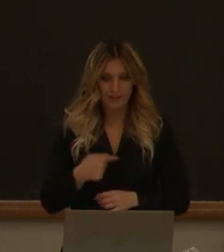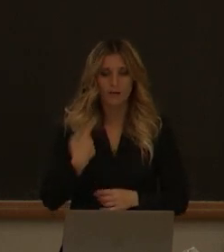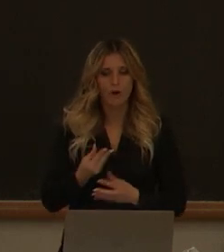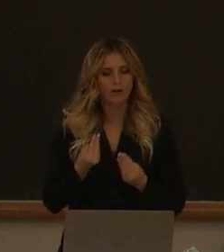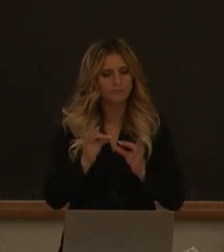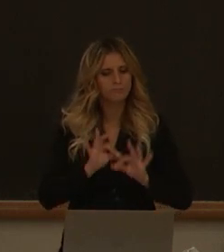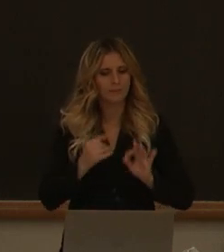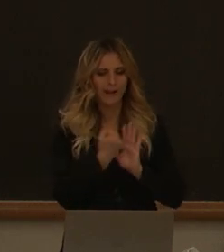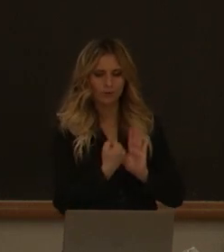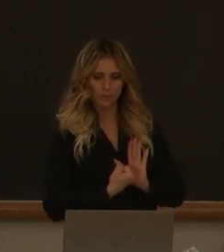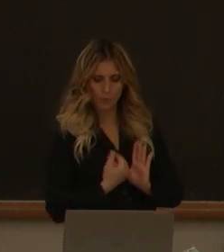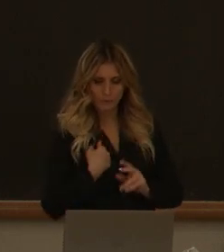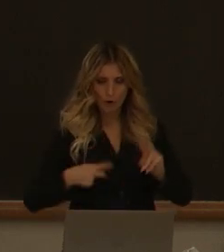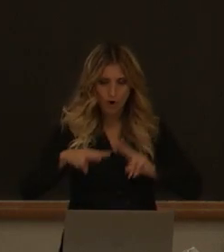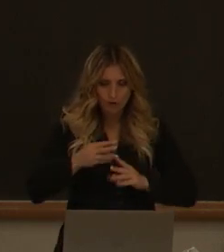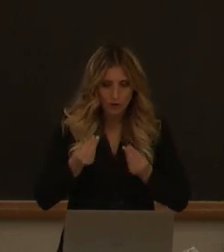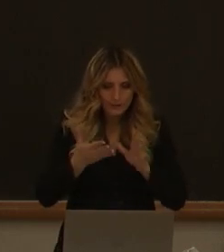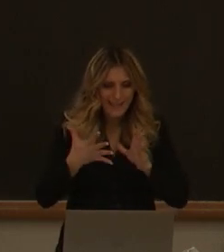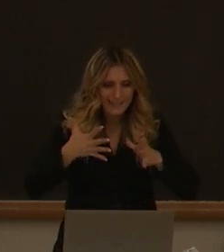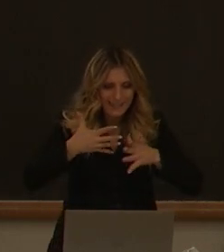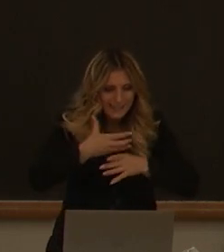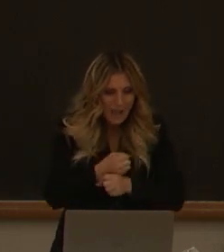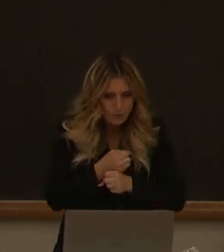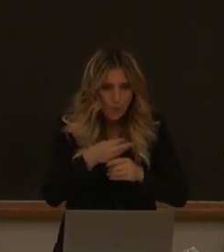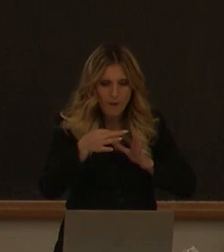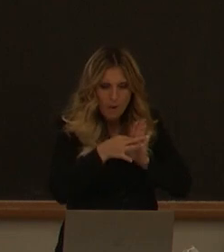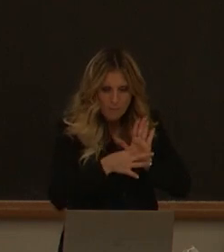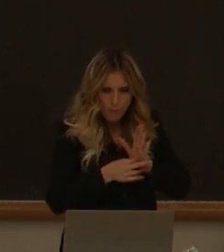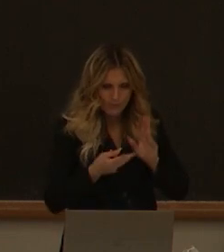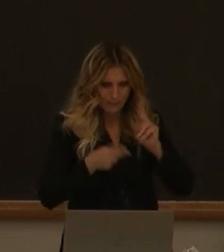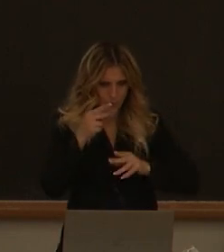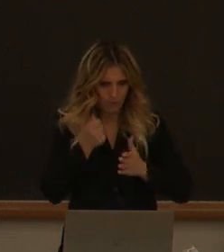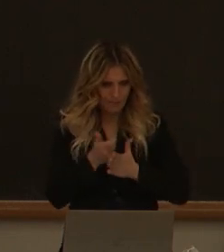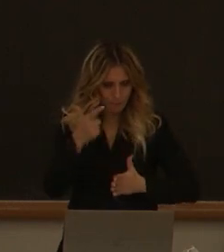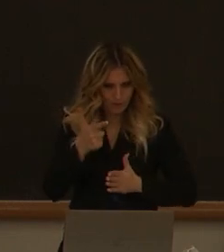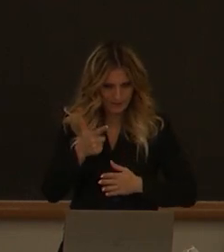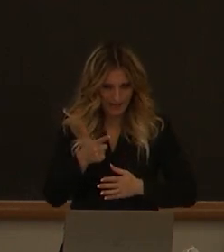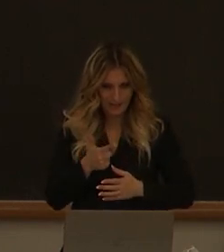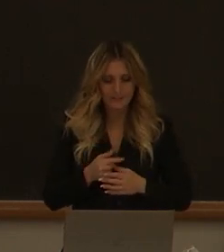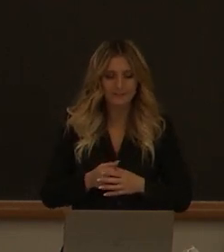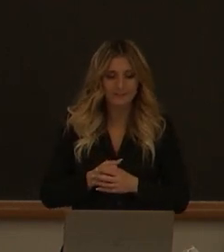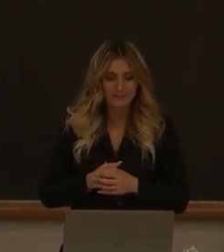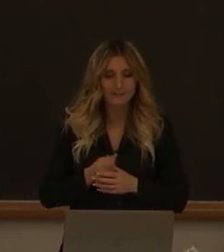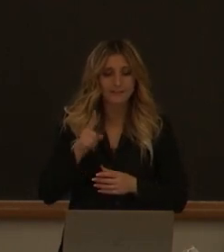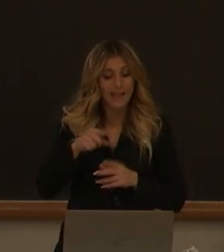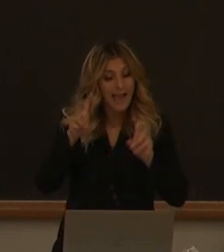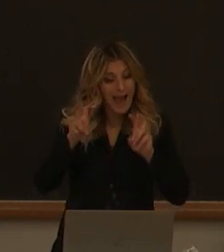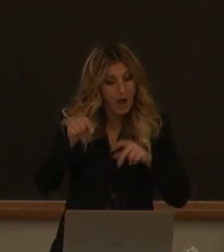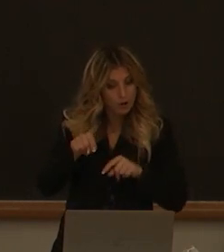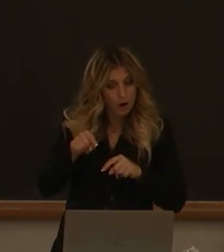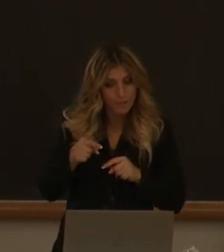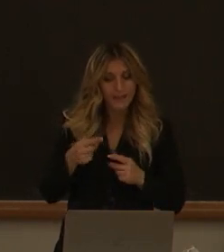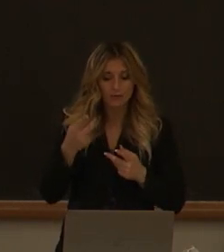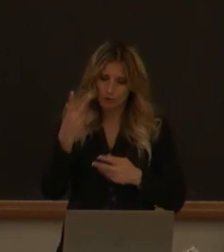vedremo oggi, cercherò di riassumere i punti salienti, che peraltro ha avuto